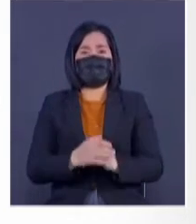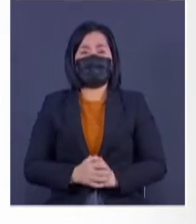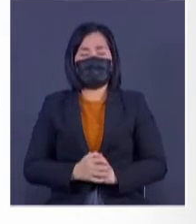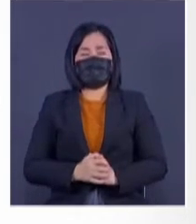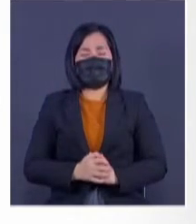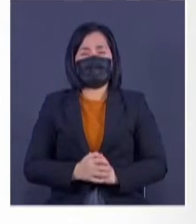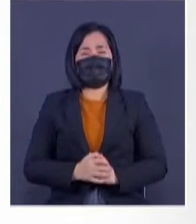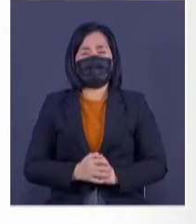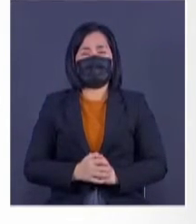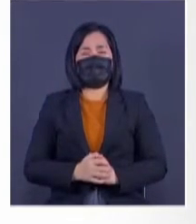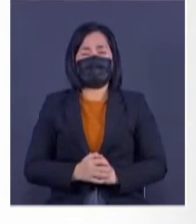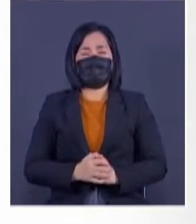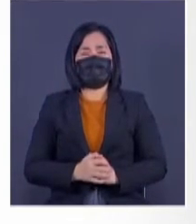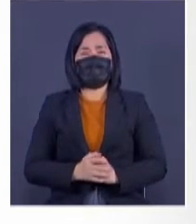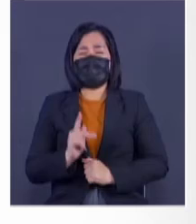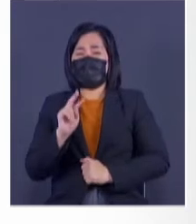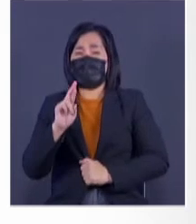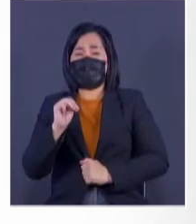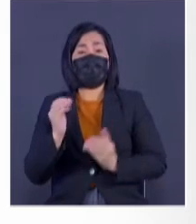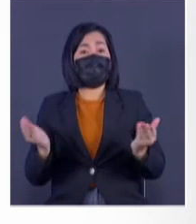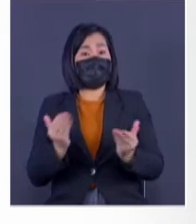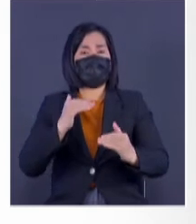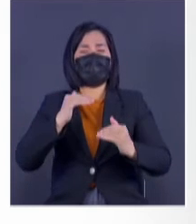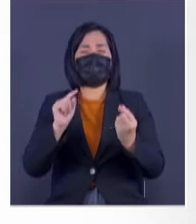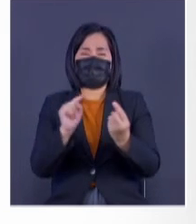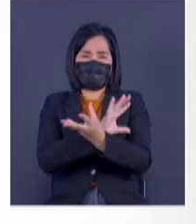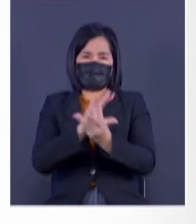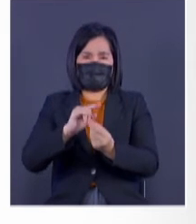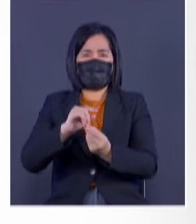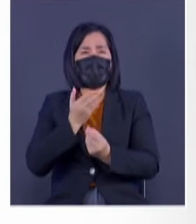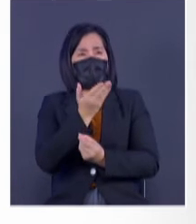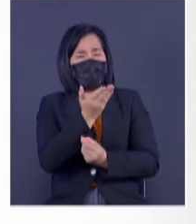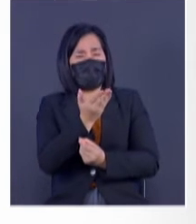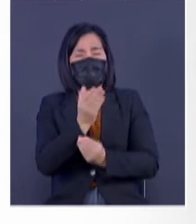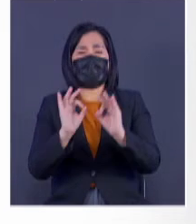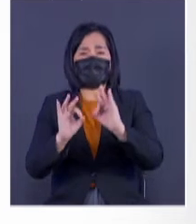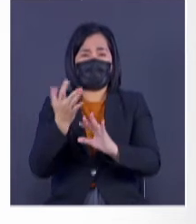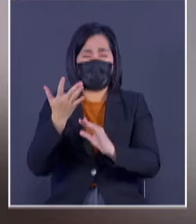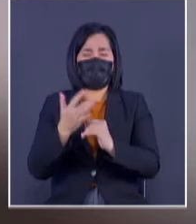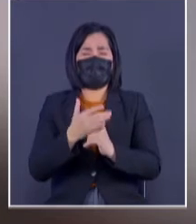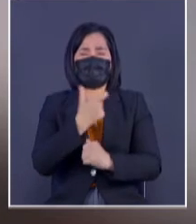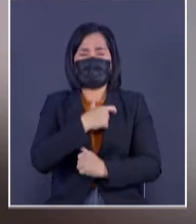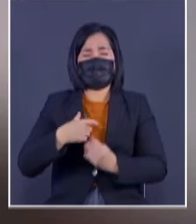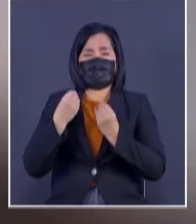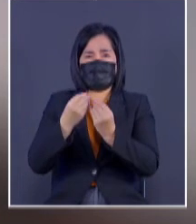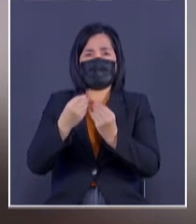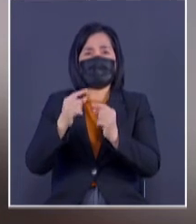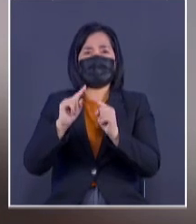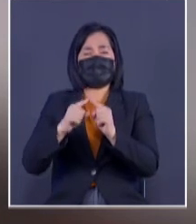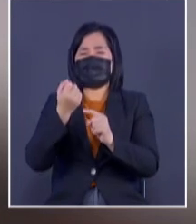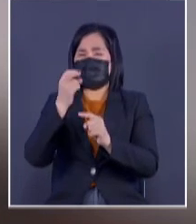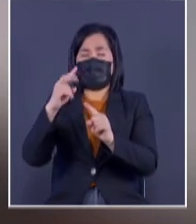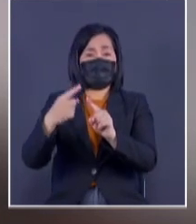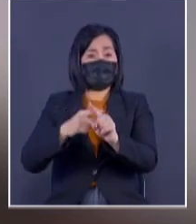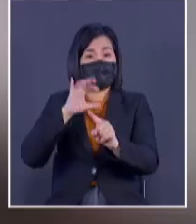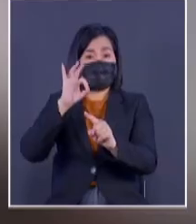ทั้งนี้ทางกรมส่งเสริมวัฒนธรรมก็จะได้ดำเนินการขอพระราชทานเพลิงศพในวันอาทิตย์ที่12กันยายนเวลา 16:00 น